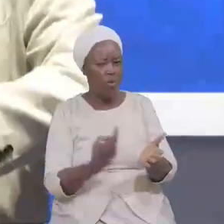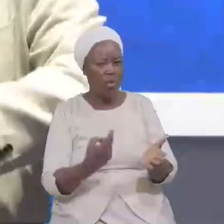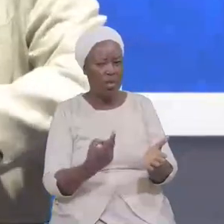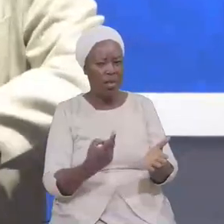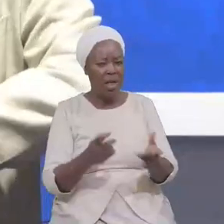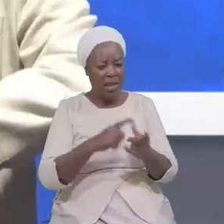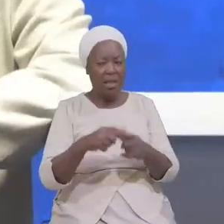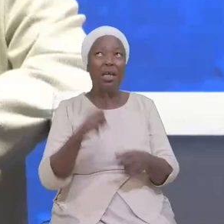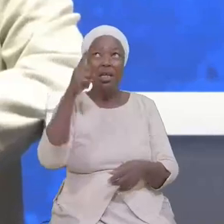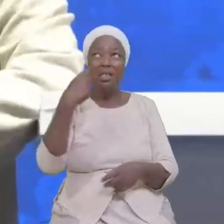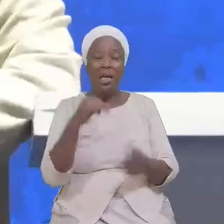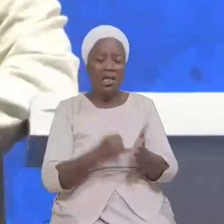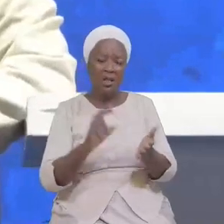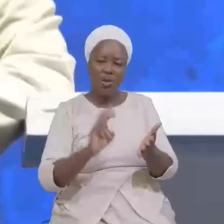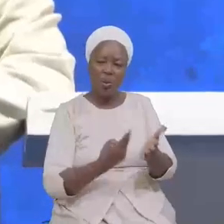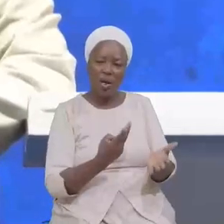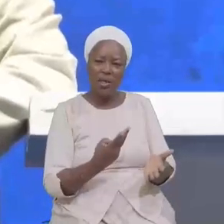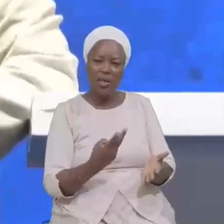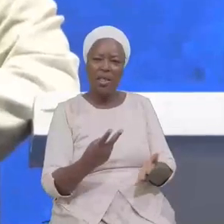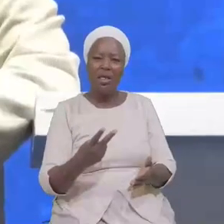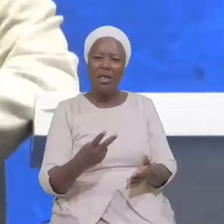Et il a dit une deuxième fois.